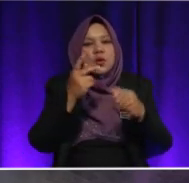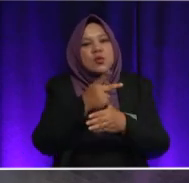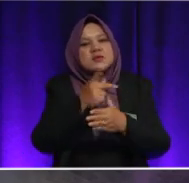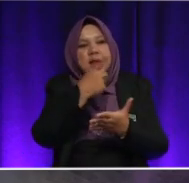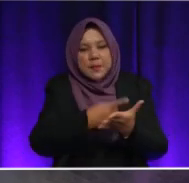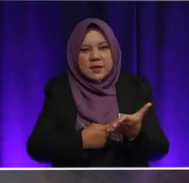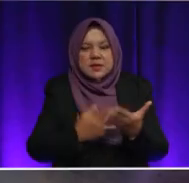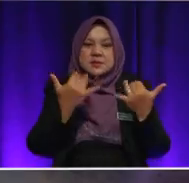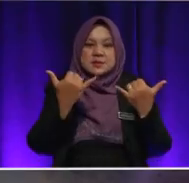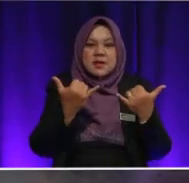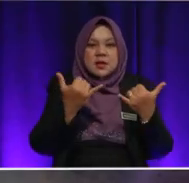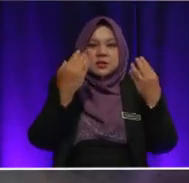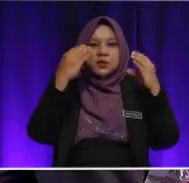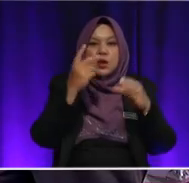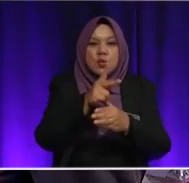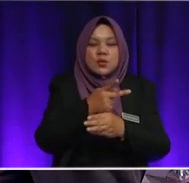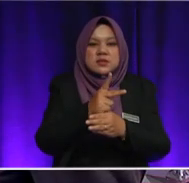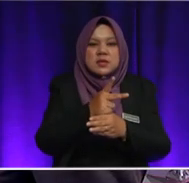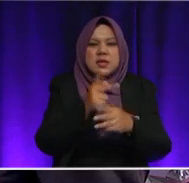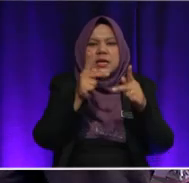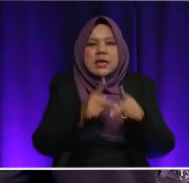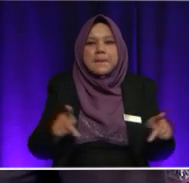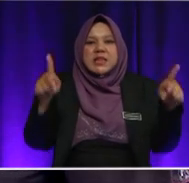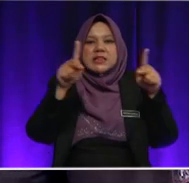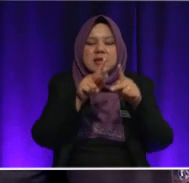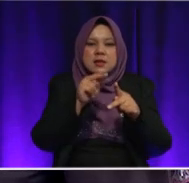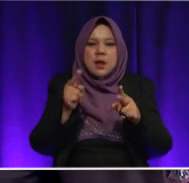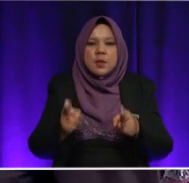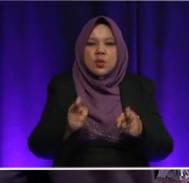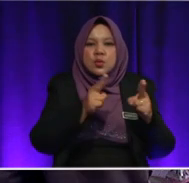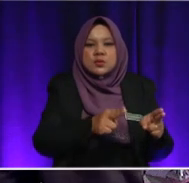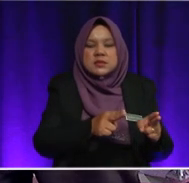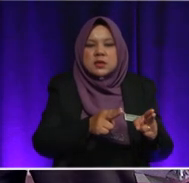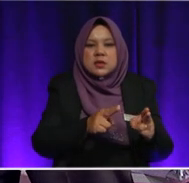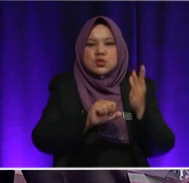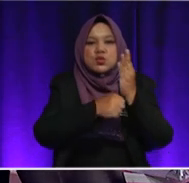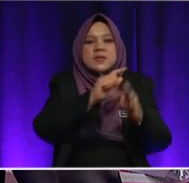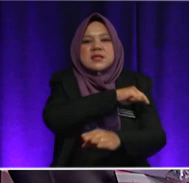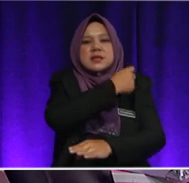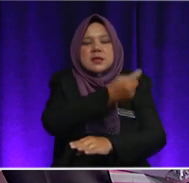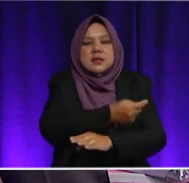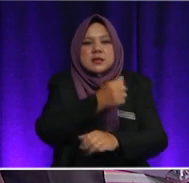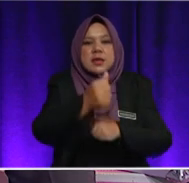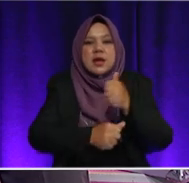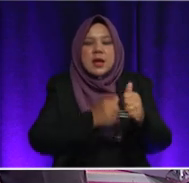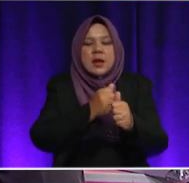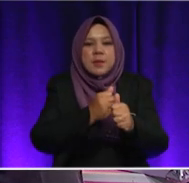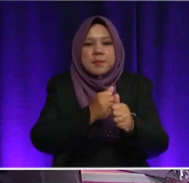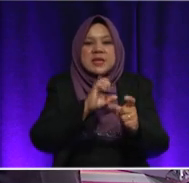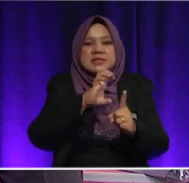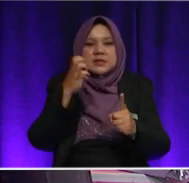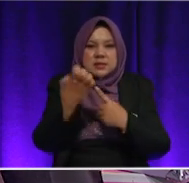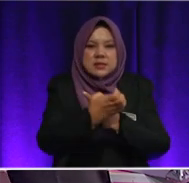seterusnya kita tengok Oke kepentingan kita Apa kepentingan Nah tadi tengok selesai tengok